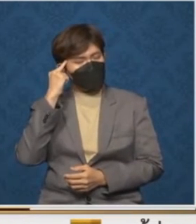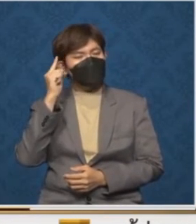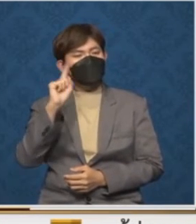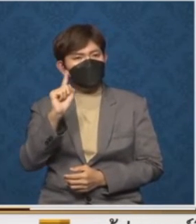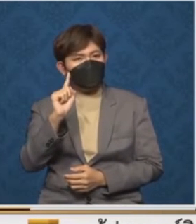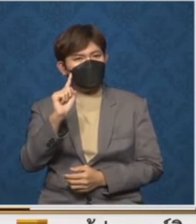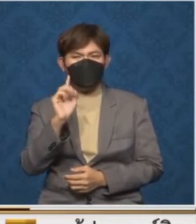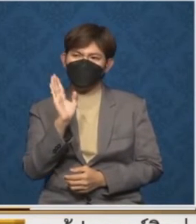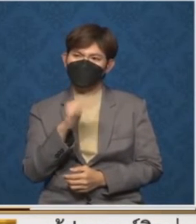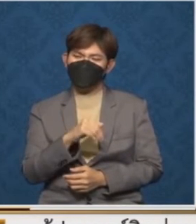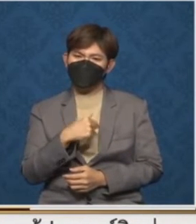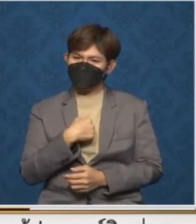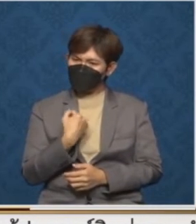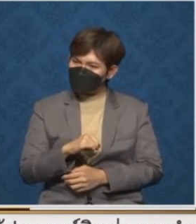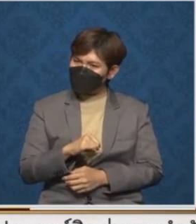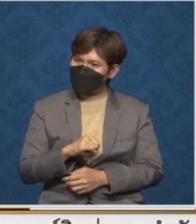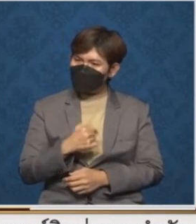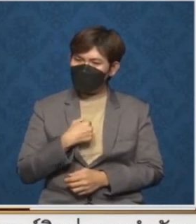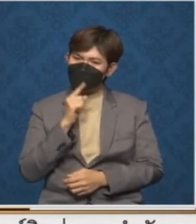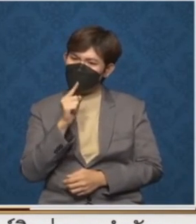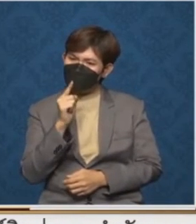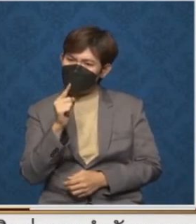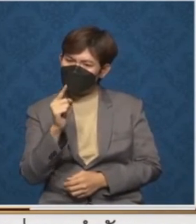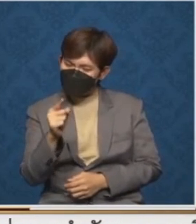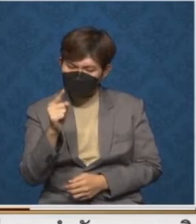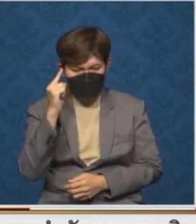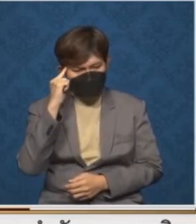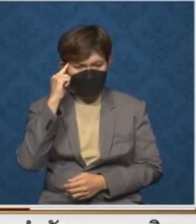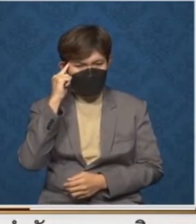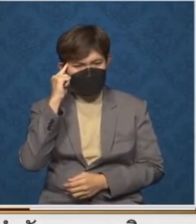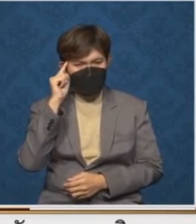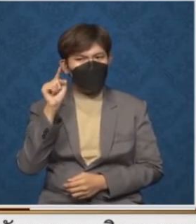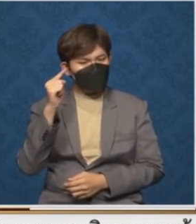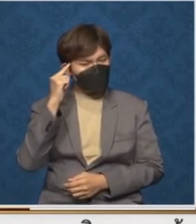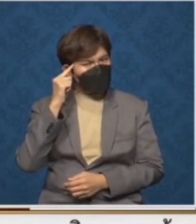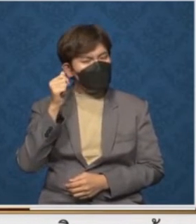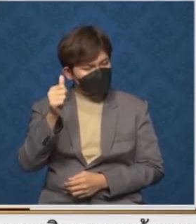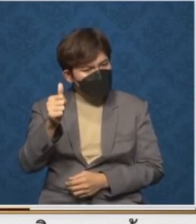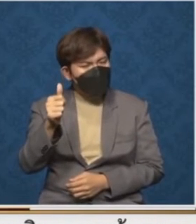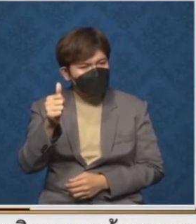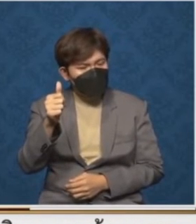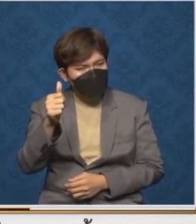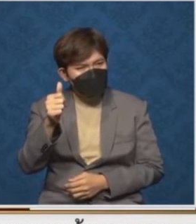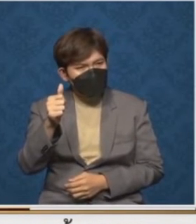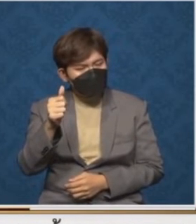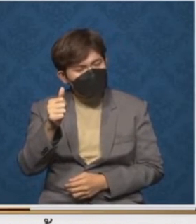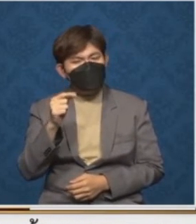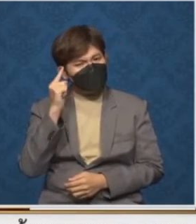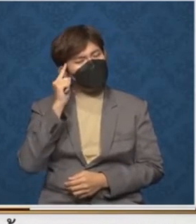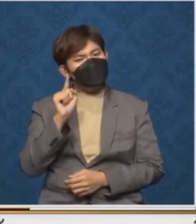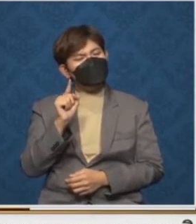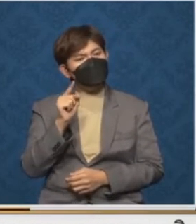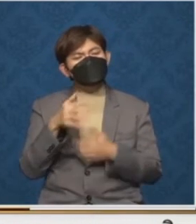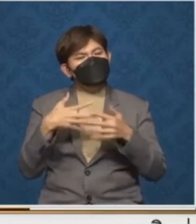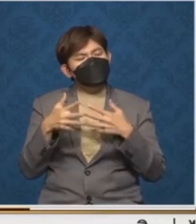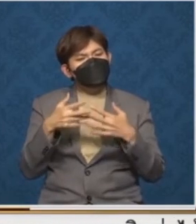ผมถามจๆ วันทัดแรกผมว่า ต้องมีคนเล่นละคร คณะรั้นที่ 35